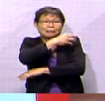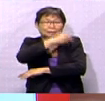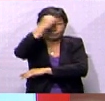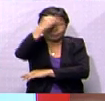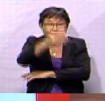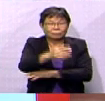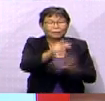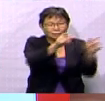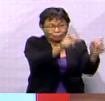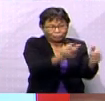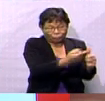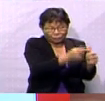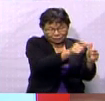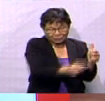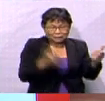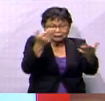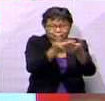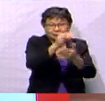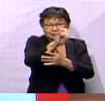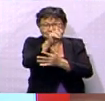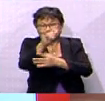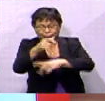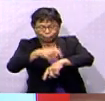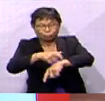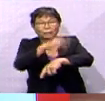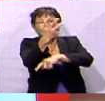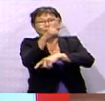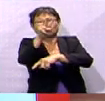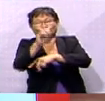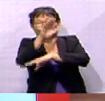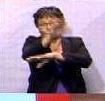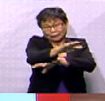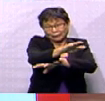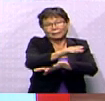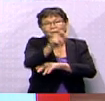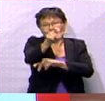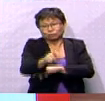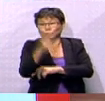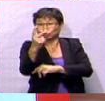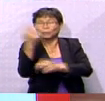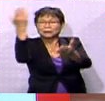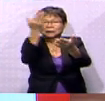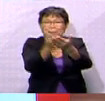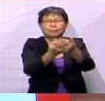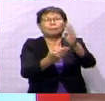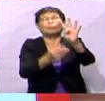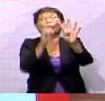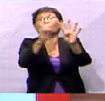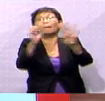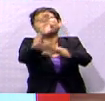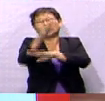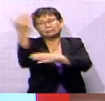memberitahu mangsa pertama tiba di jeti kira-kira pukul 3.20 petang, manakala mangsa kedua pada 4